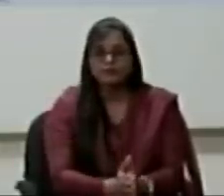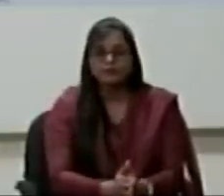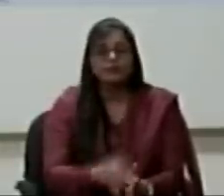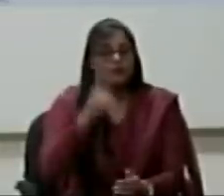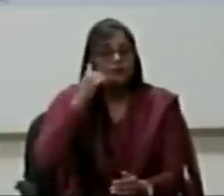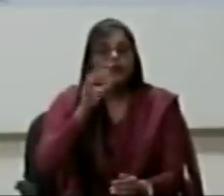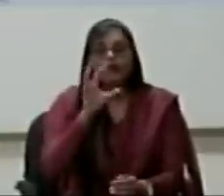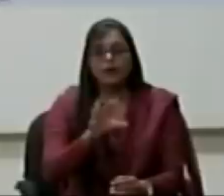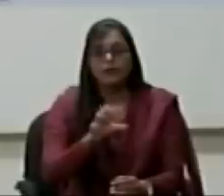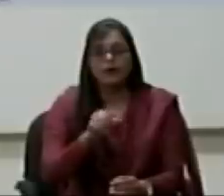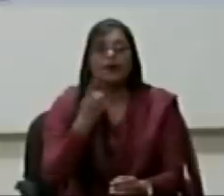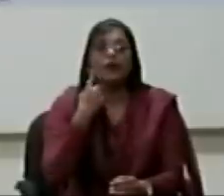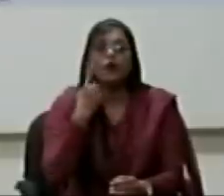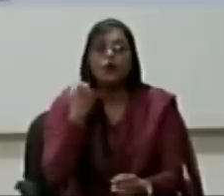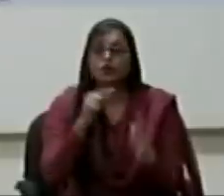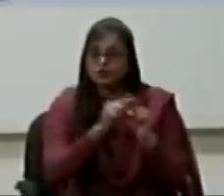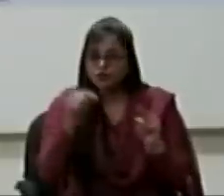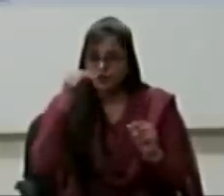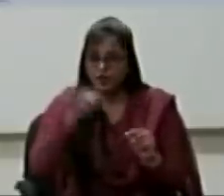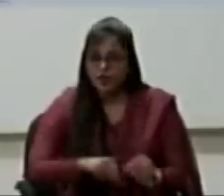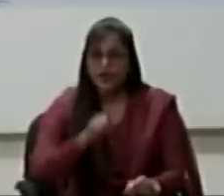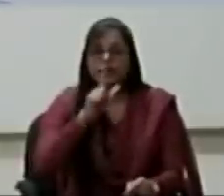হটলাইনে গত 24 ঘন্টায়